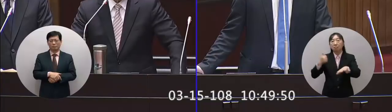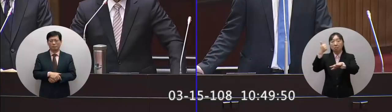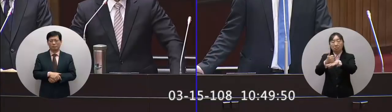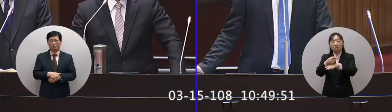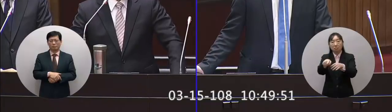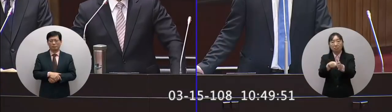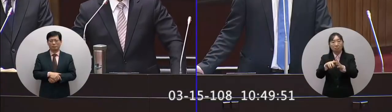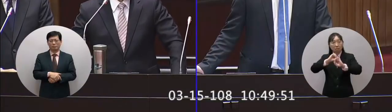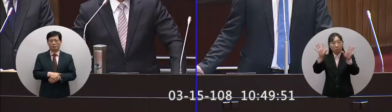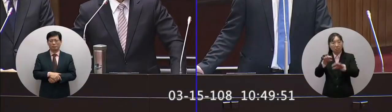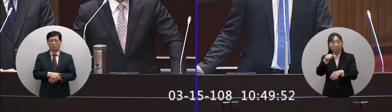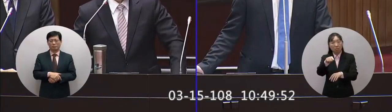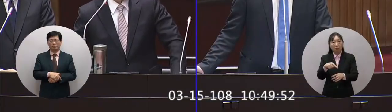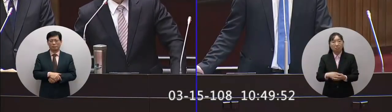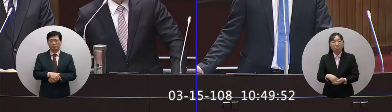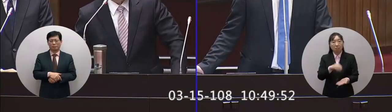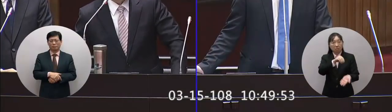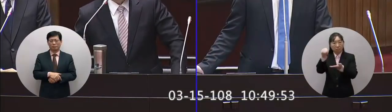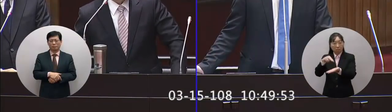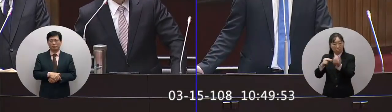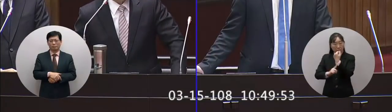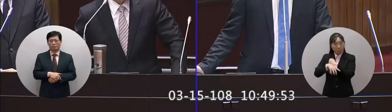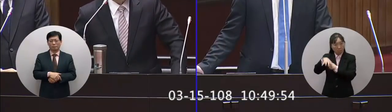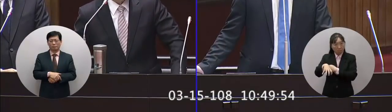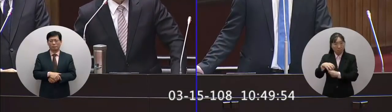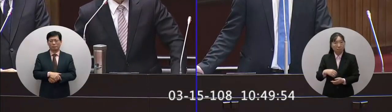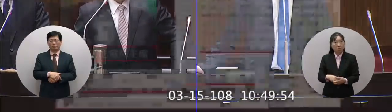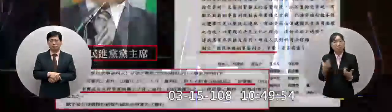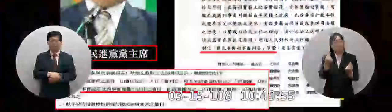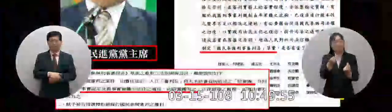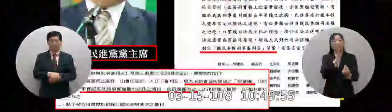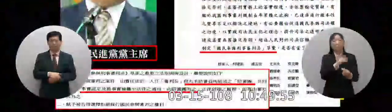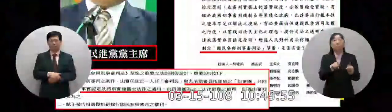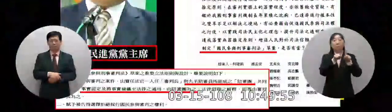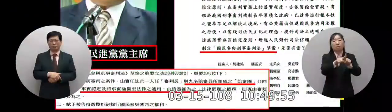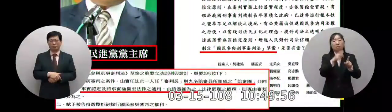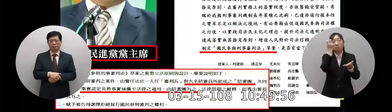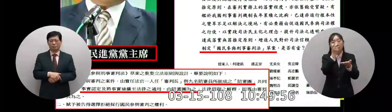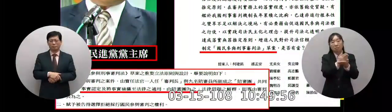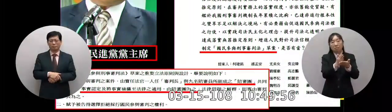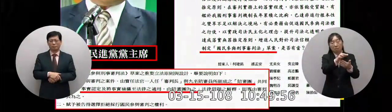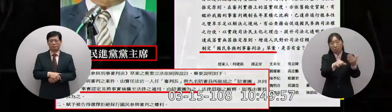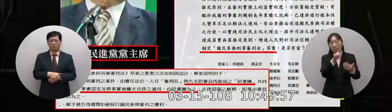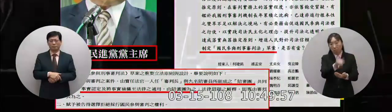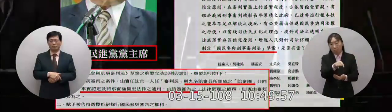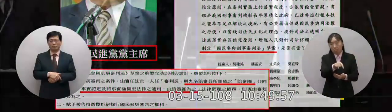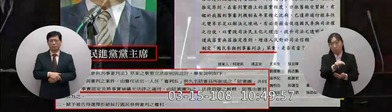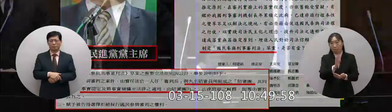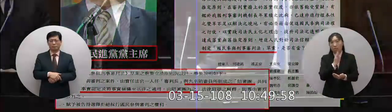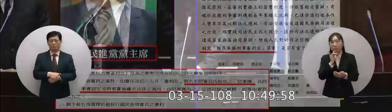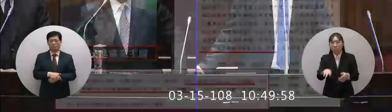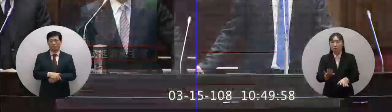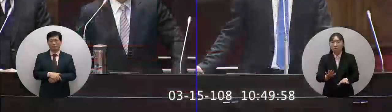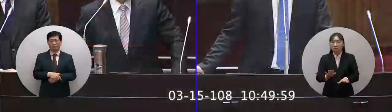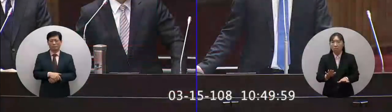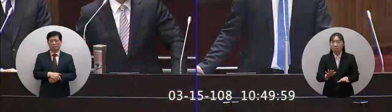出来的、送到这个立法院来的也是陪审制的法案，现在这样子的一个